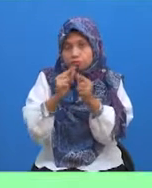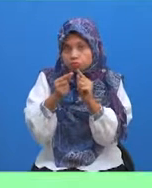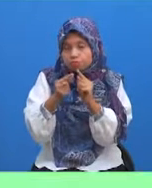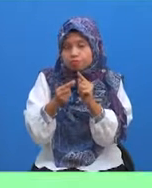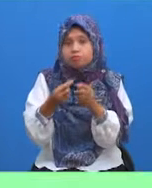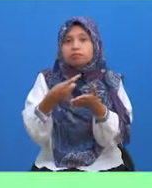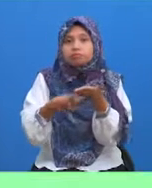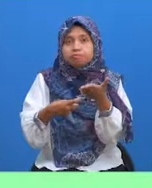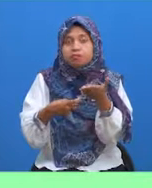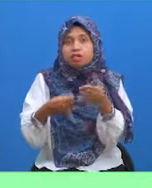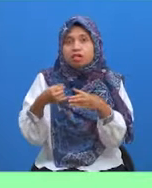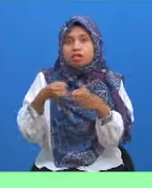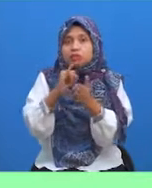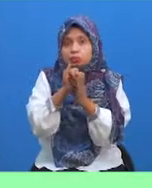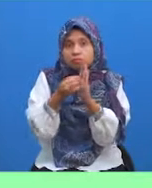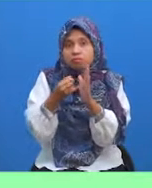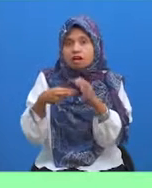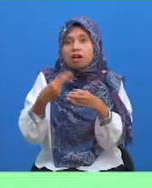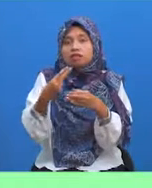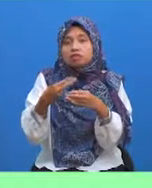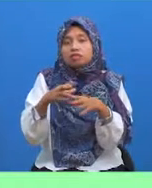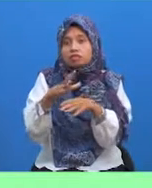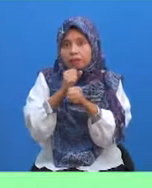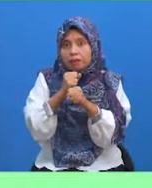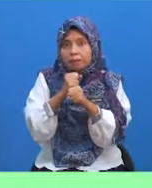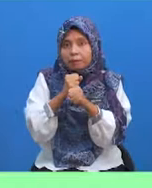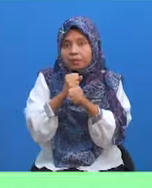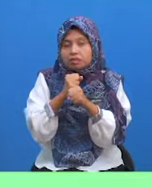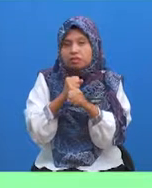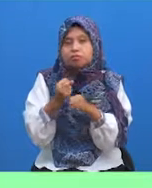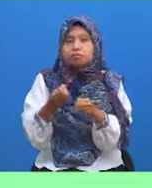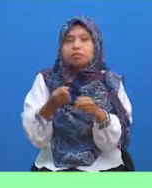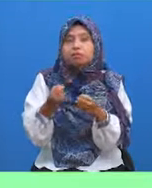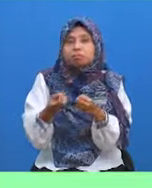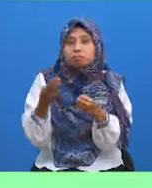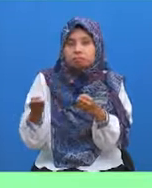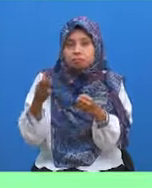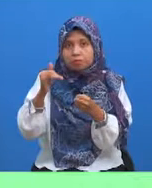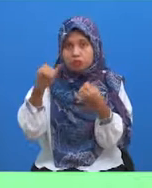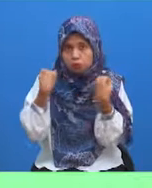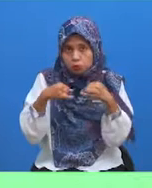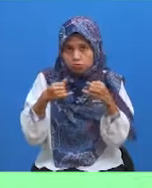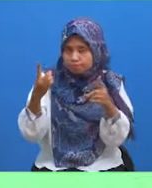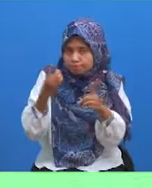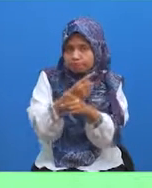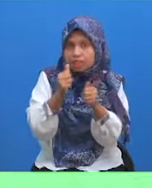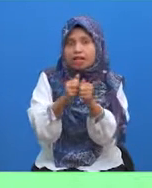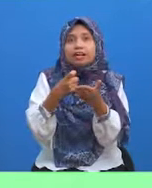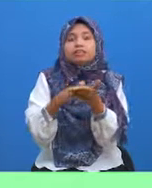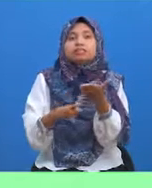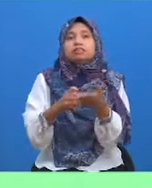jumlah hasil diperolehi apabila quantity barang yang dijual di darat dengan